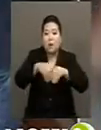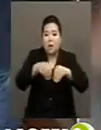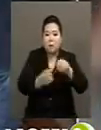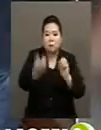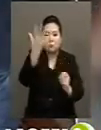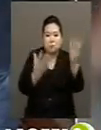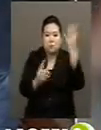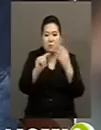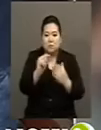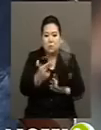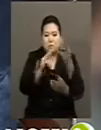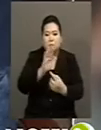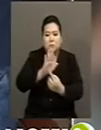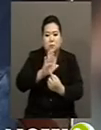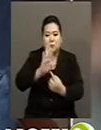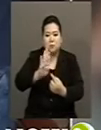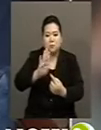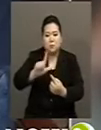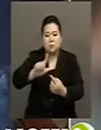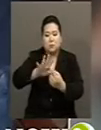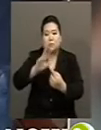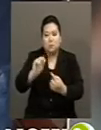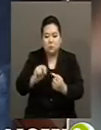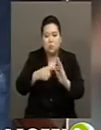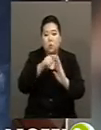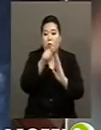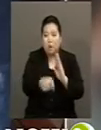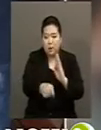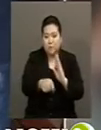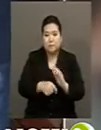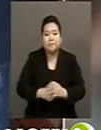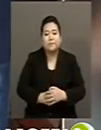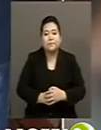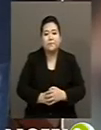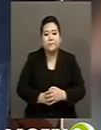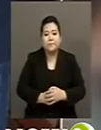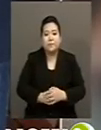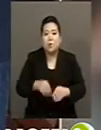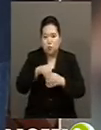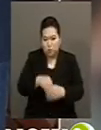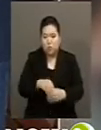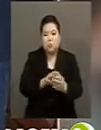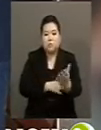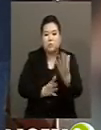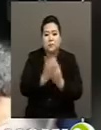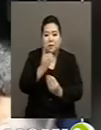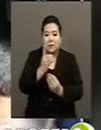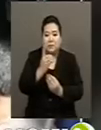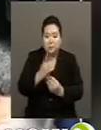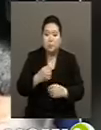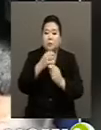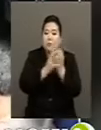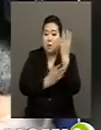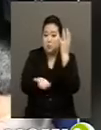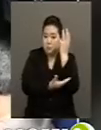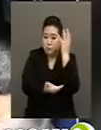าติทับลานในอำเภอคอนบุรีจังหวัดนครราชสีมาเข้ามาประมาณอาทิตย์หนึ่งแล้วครับพอตัดเสร็จจะส่งมอ